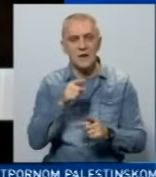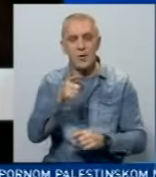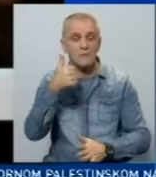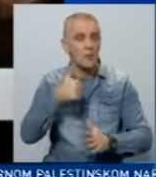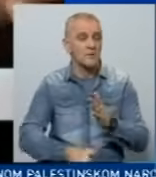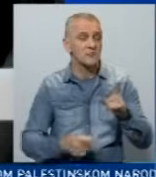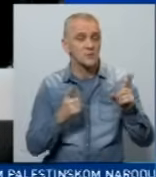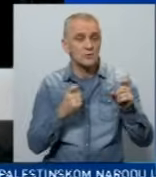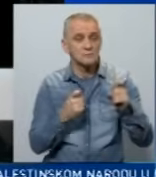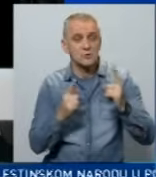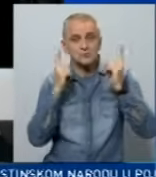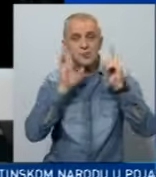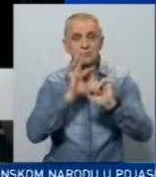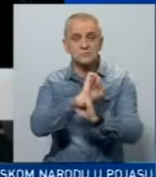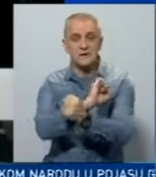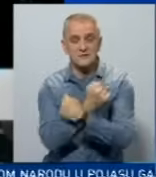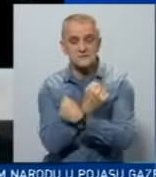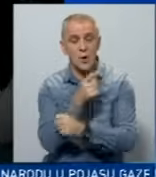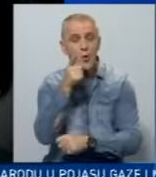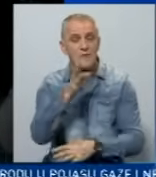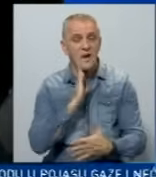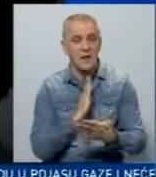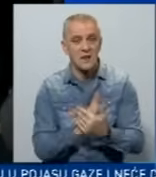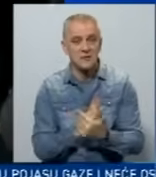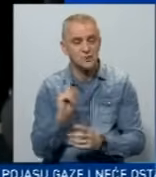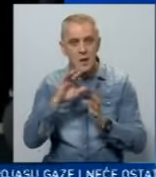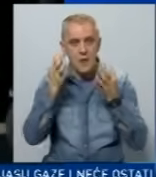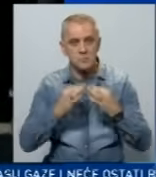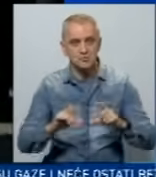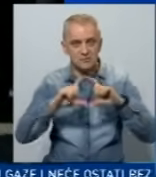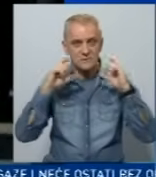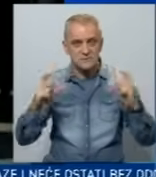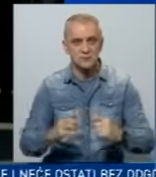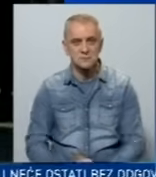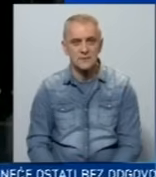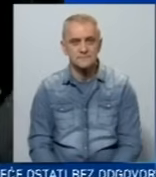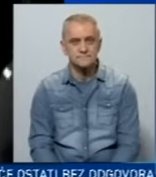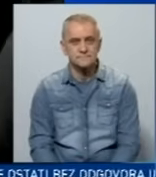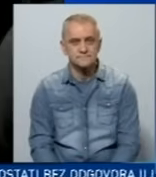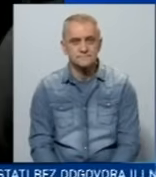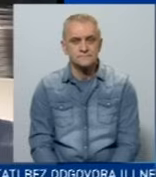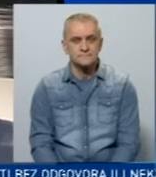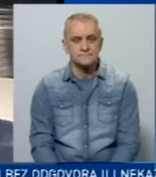put u historiji suda Bosne i Hercegovine da se na ovakav način ne poštuje institucija.